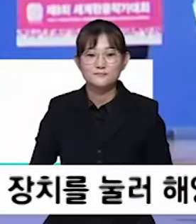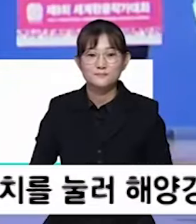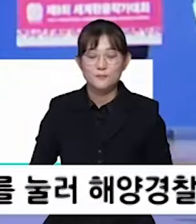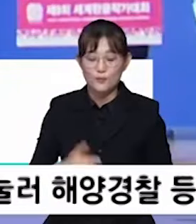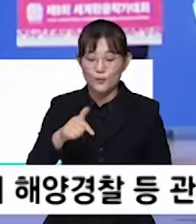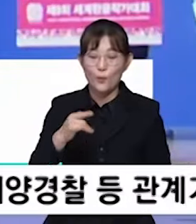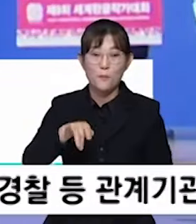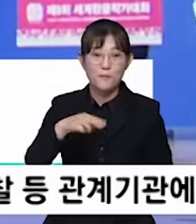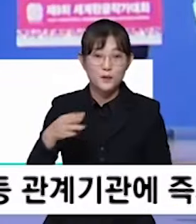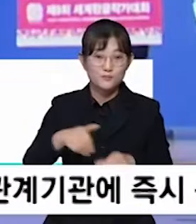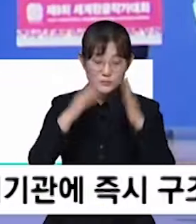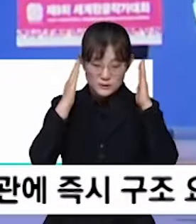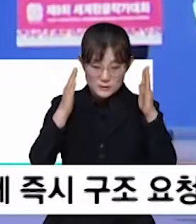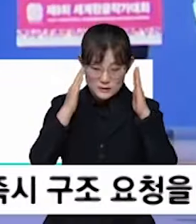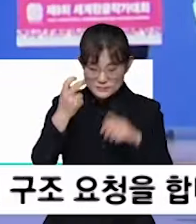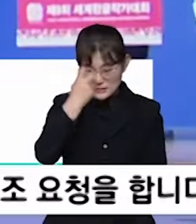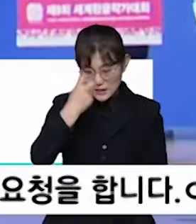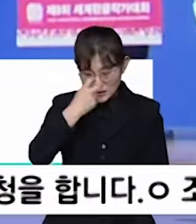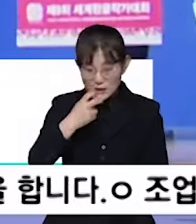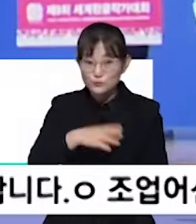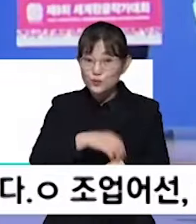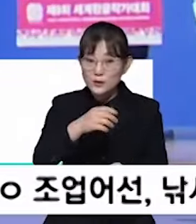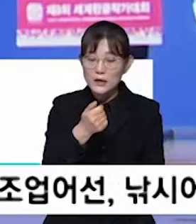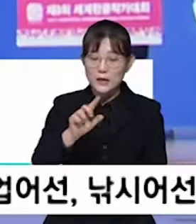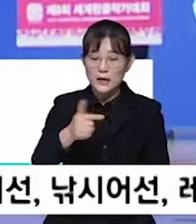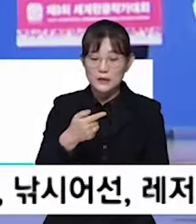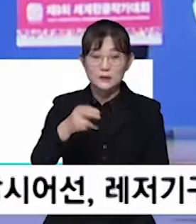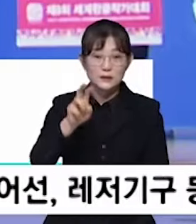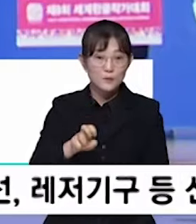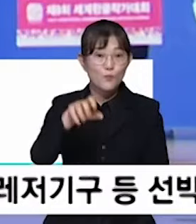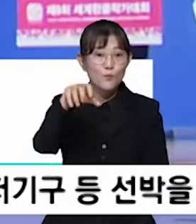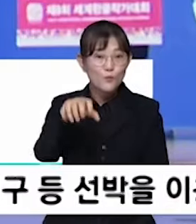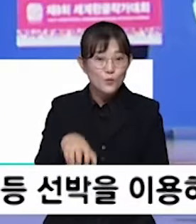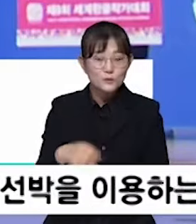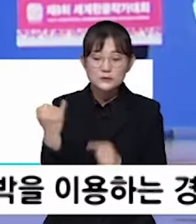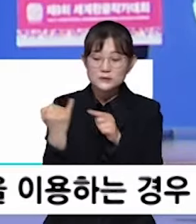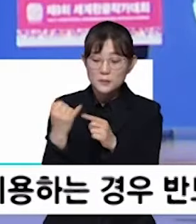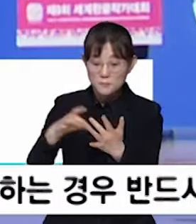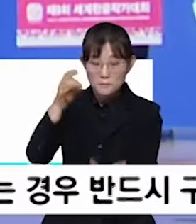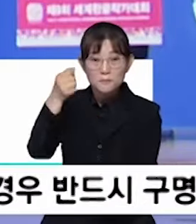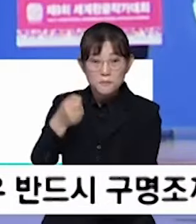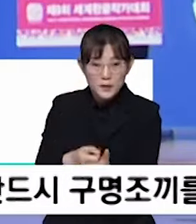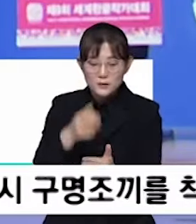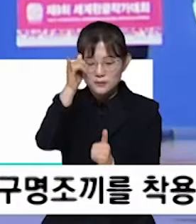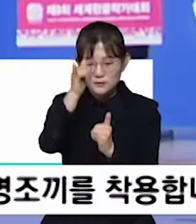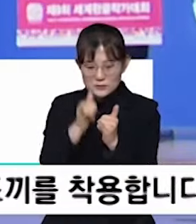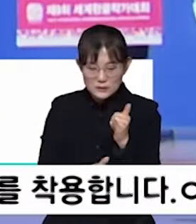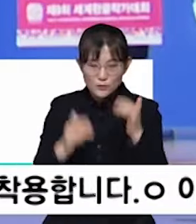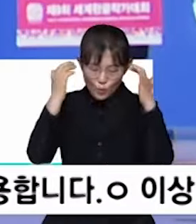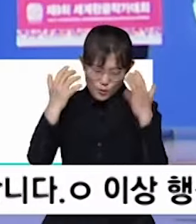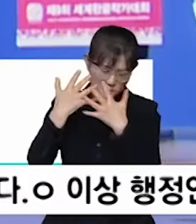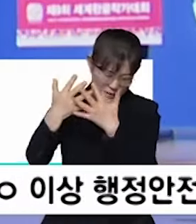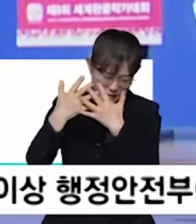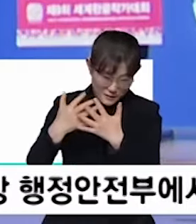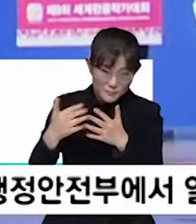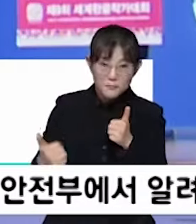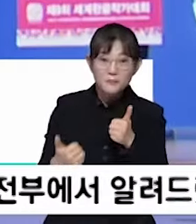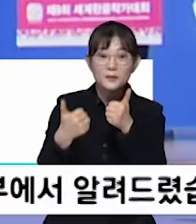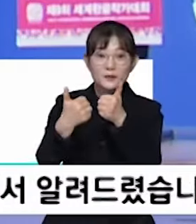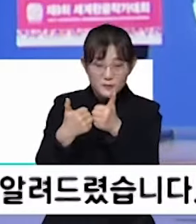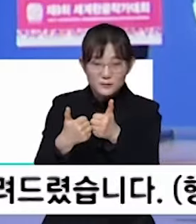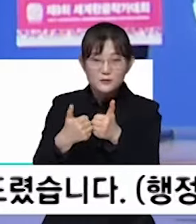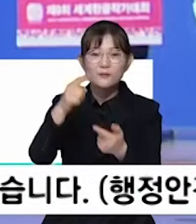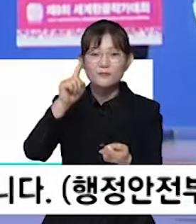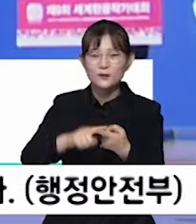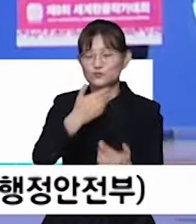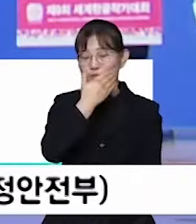노벨 문학상을 심사한 스웨덴 한림원은 한강 작가를 수상자로 선정하며 역사적인 트라우마에 맞섰다는 점을 중요한